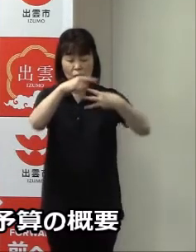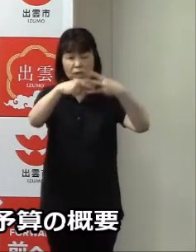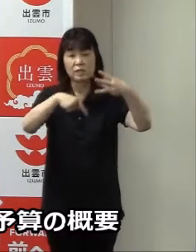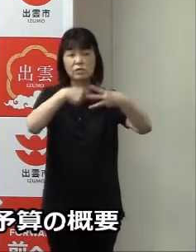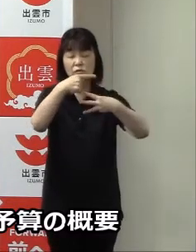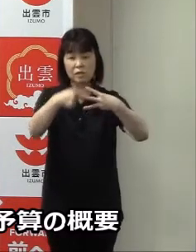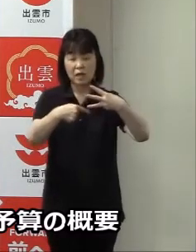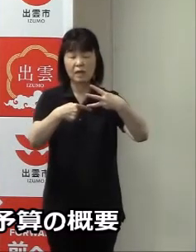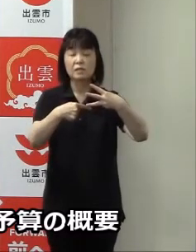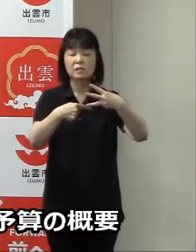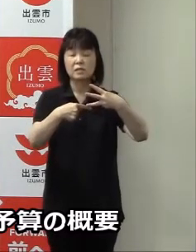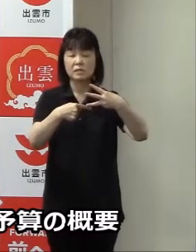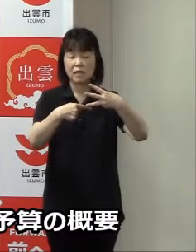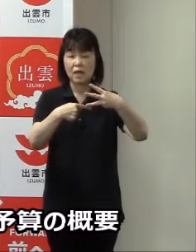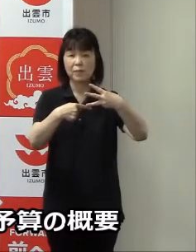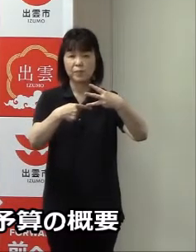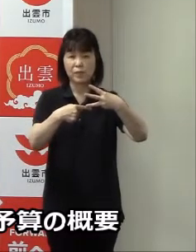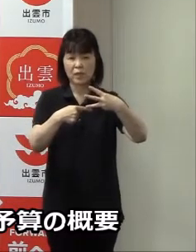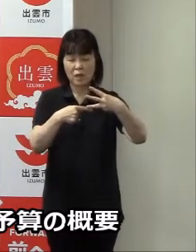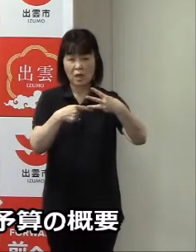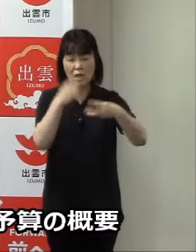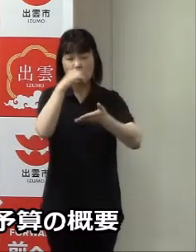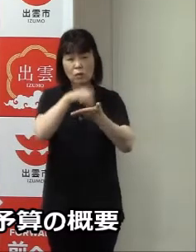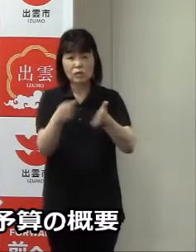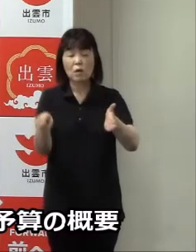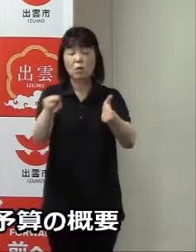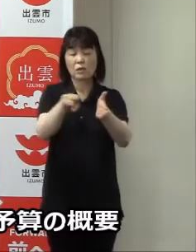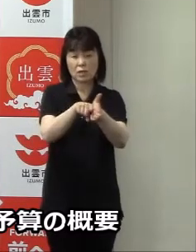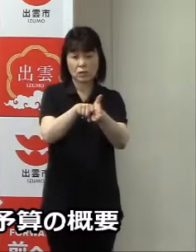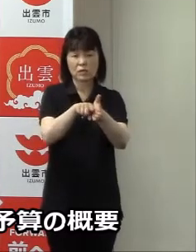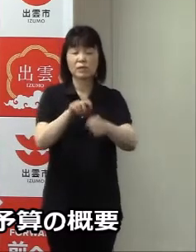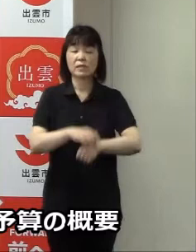について、予算を計上するものであります。